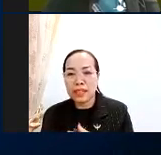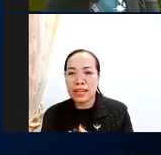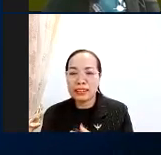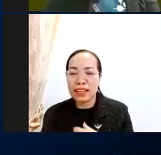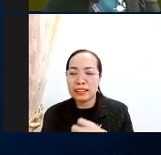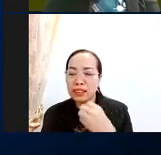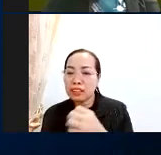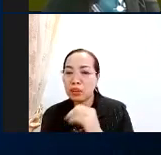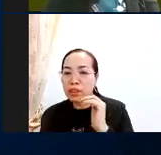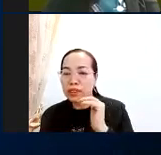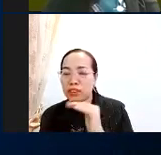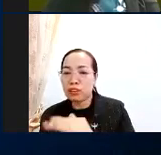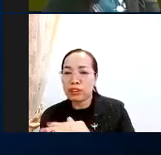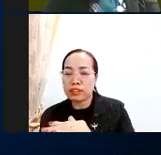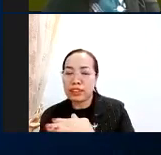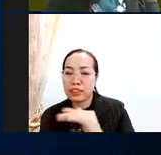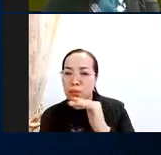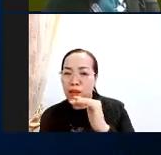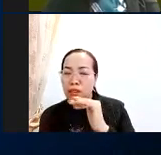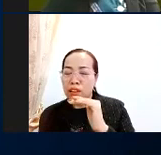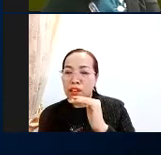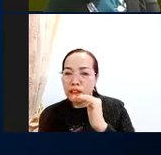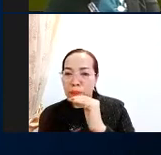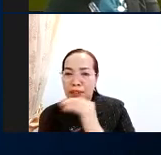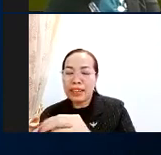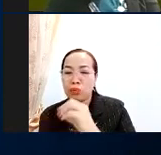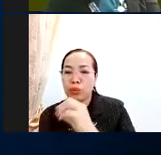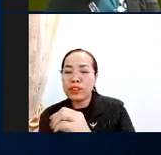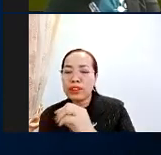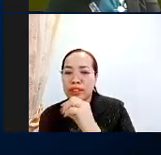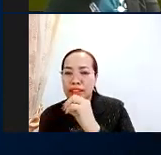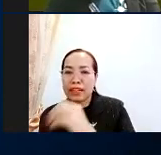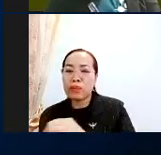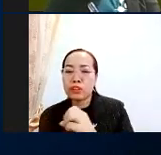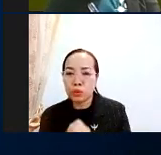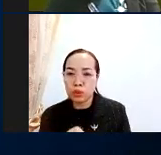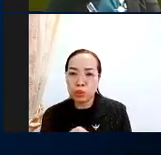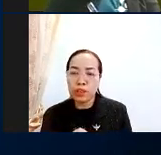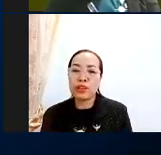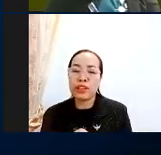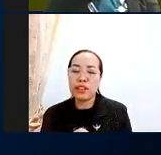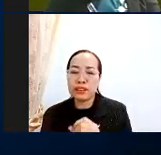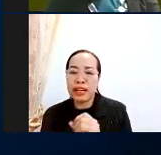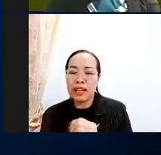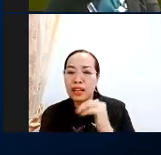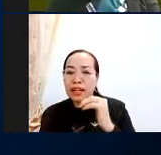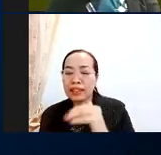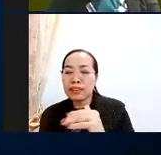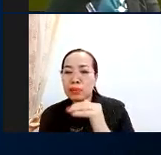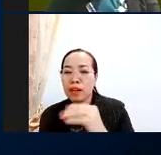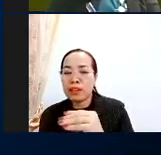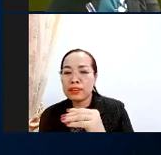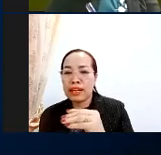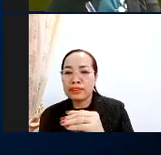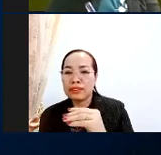lạnh bà nà chào chẳng cứ nhóm trời tự do tự sạc nắng máu prao chùm mùi nâng ca thua chùm nuôi tô mì đôi khi cha cái na